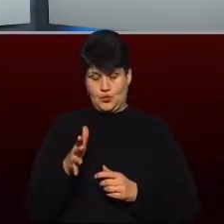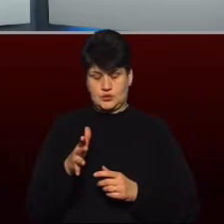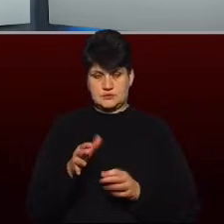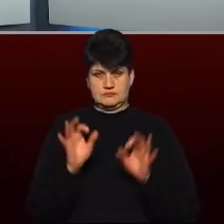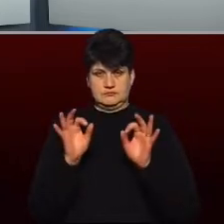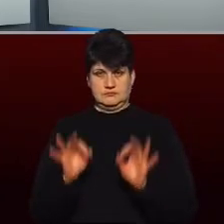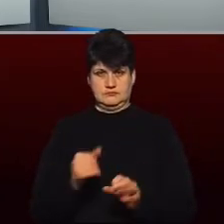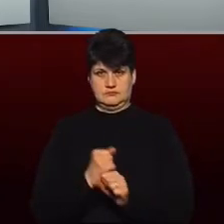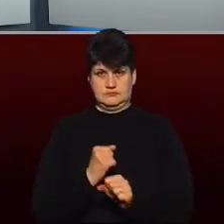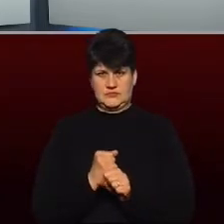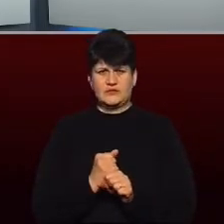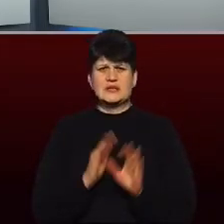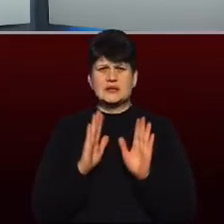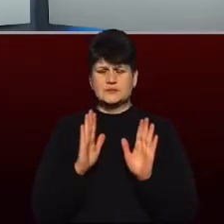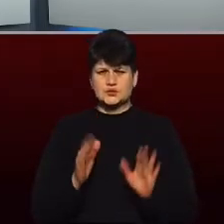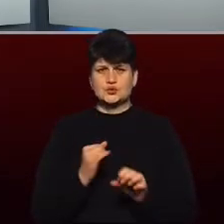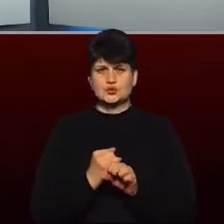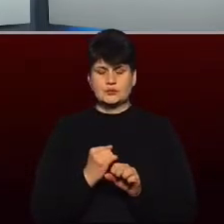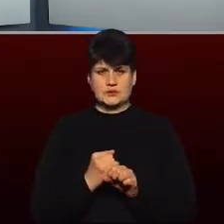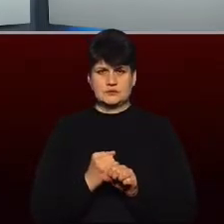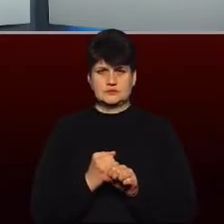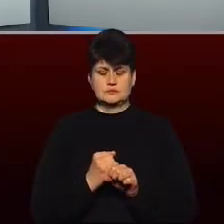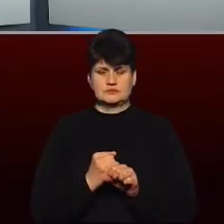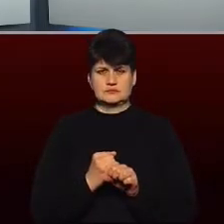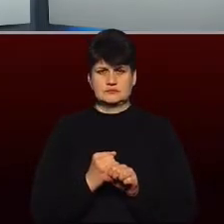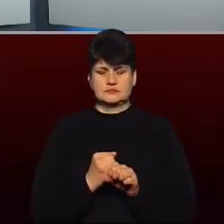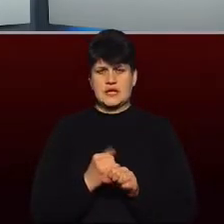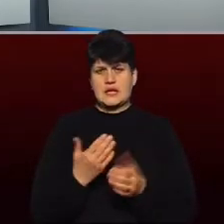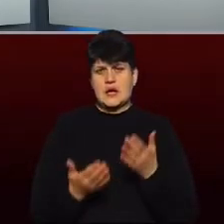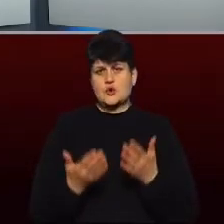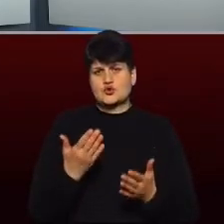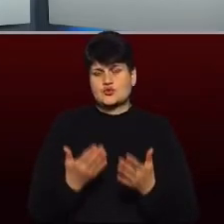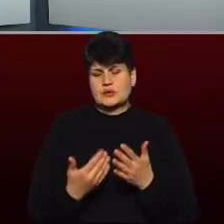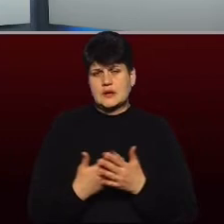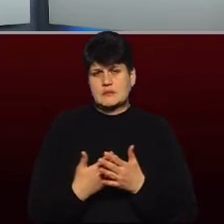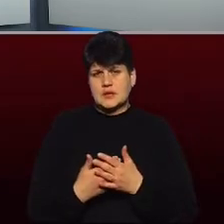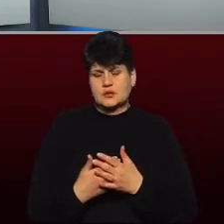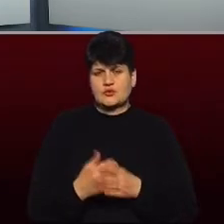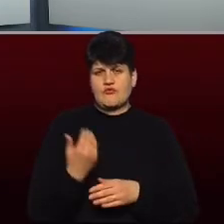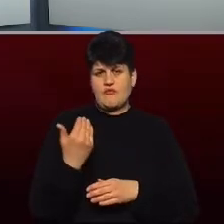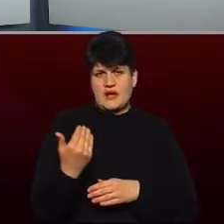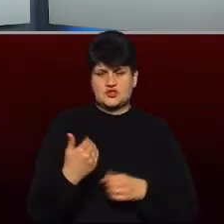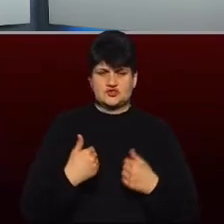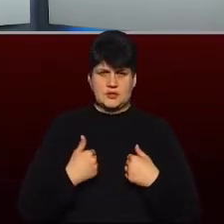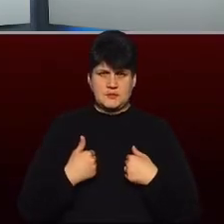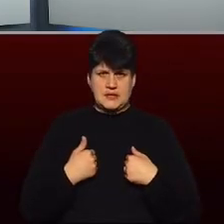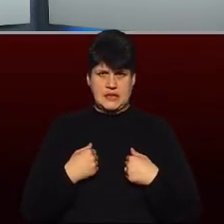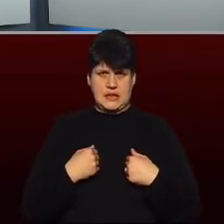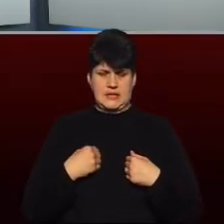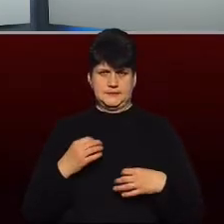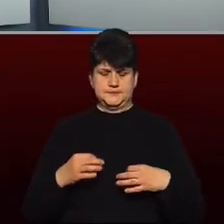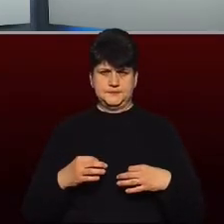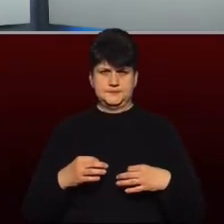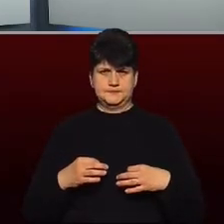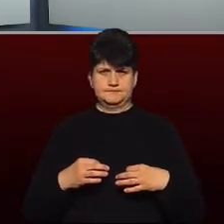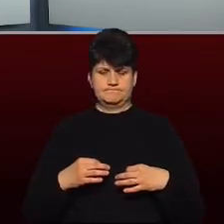Вона буде діяти стереотипно. Тобто, якщо вивести вас чи мене емоційно стану